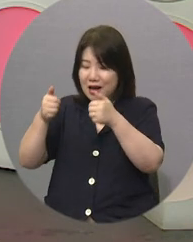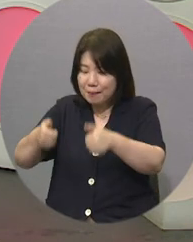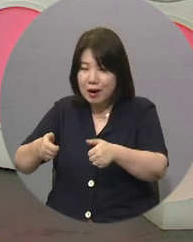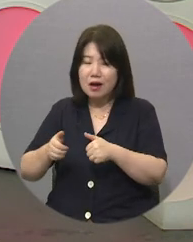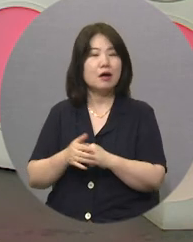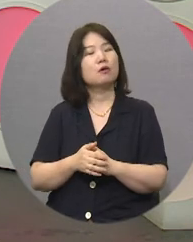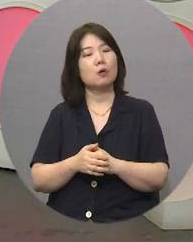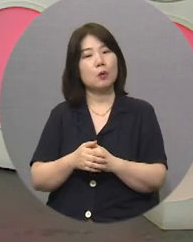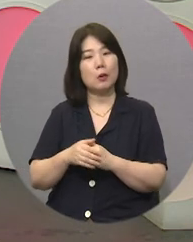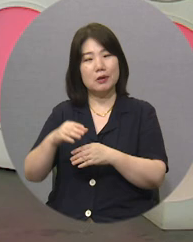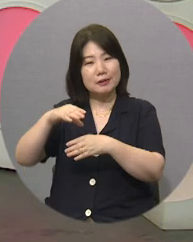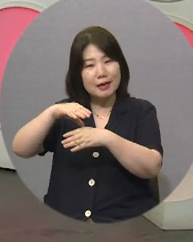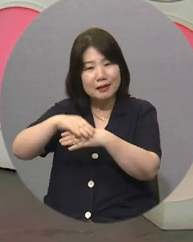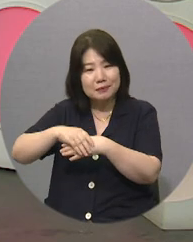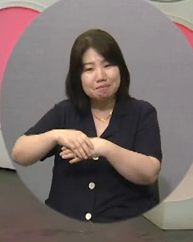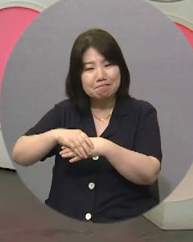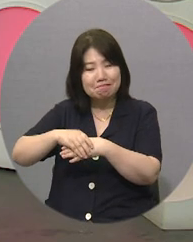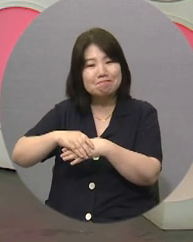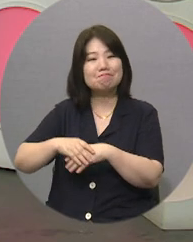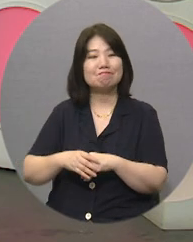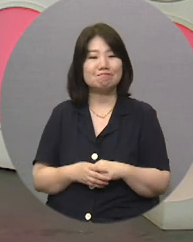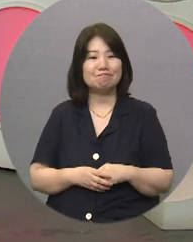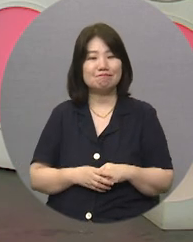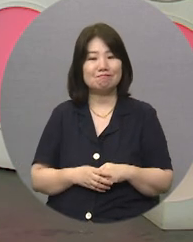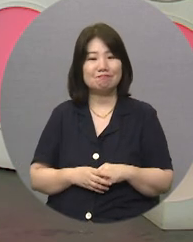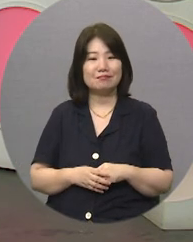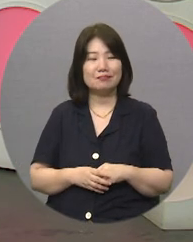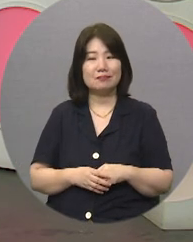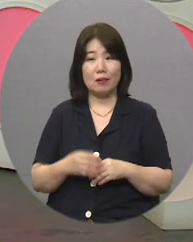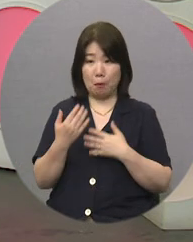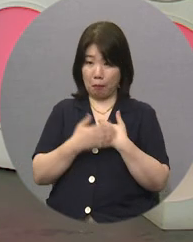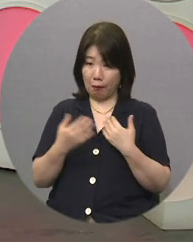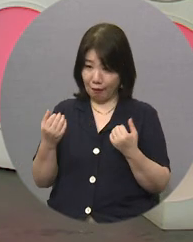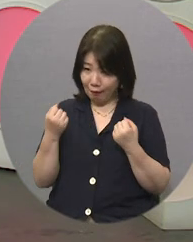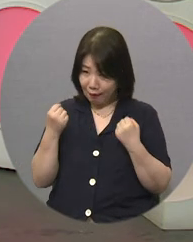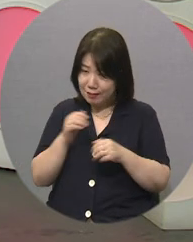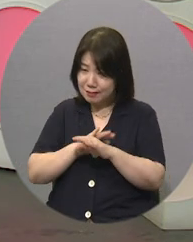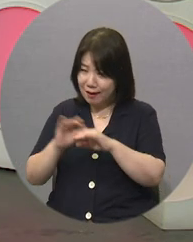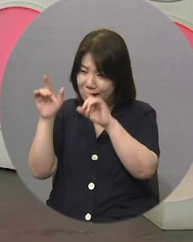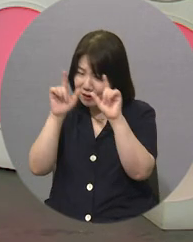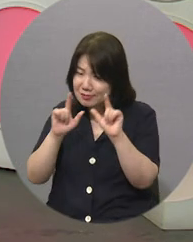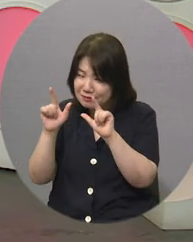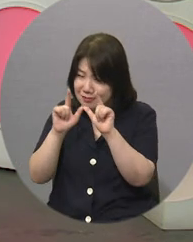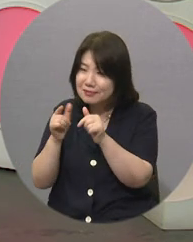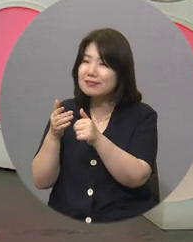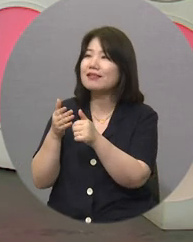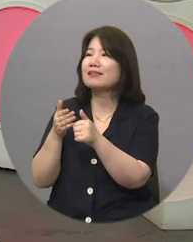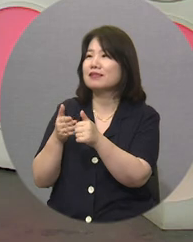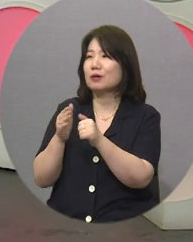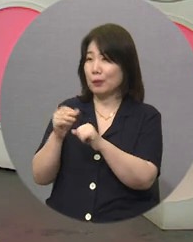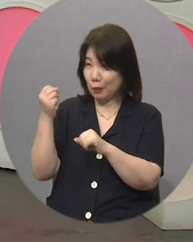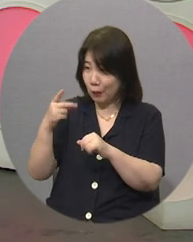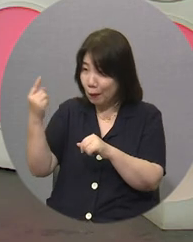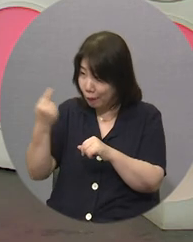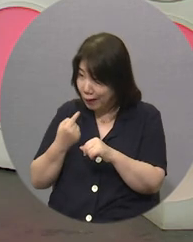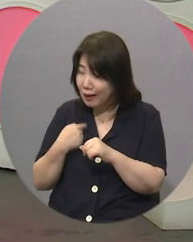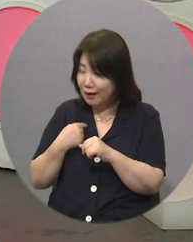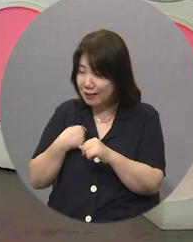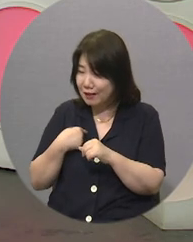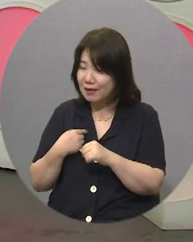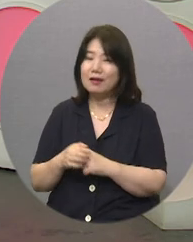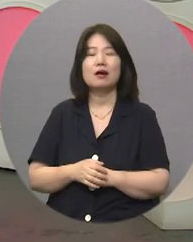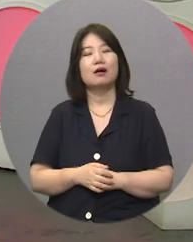사장님 손을 포개어 잡으며 건강히 지내세요. 또 올게요.